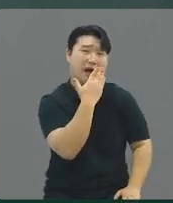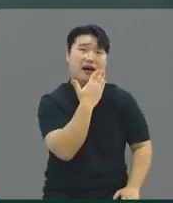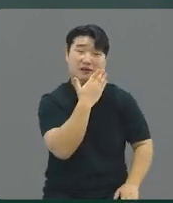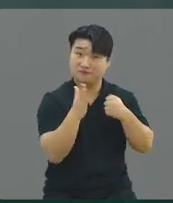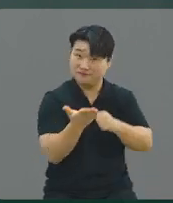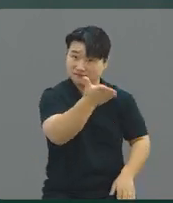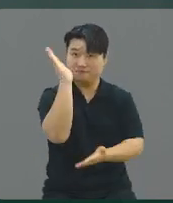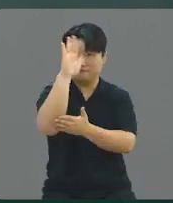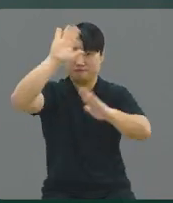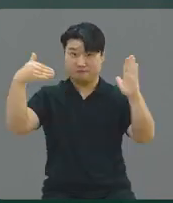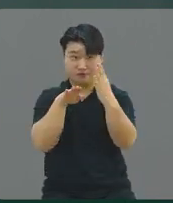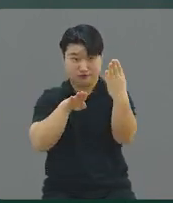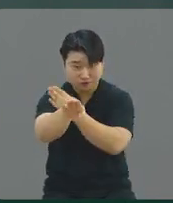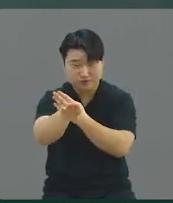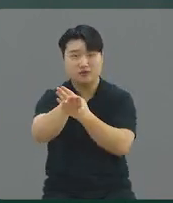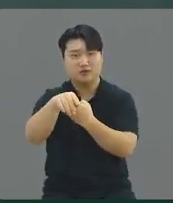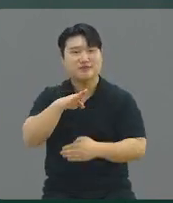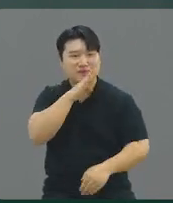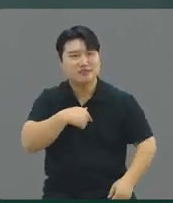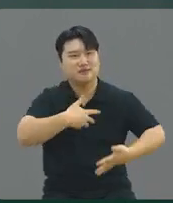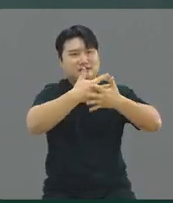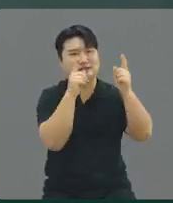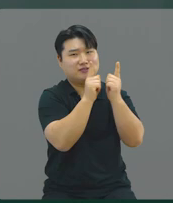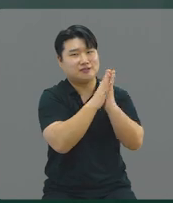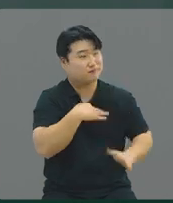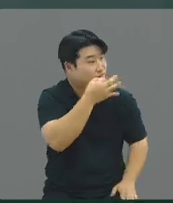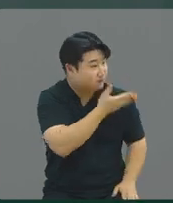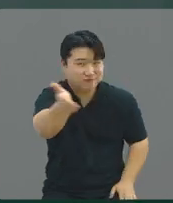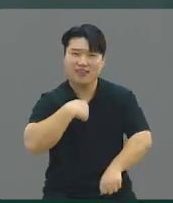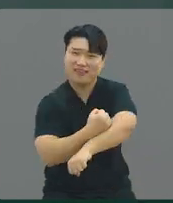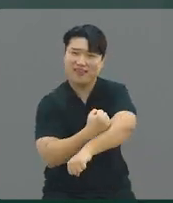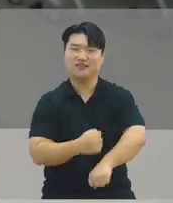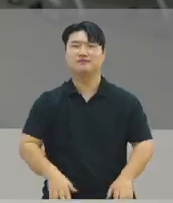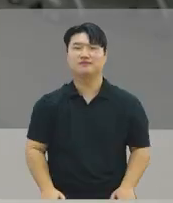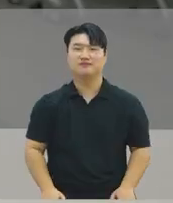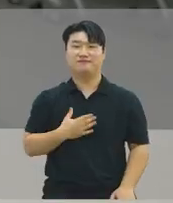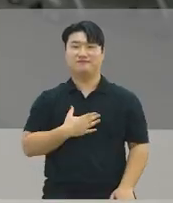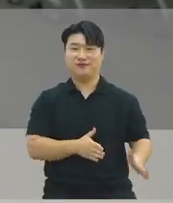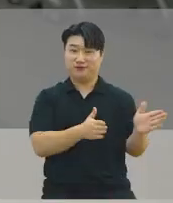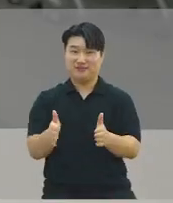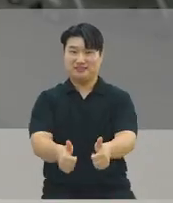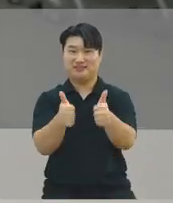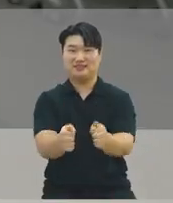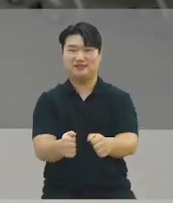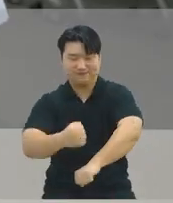강의가 끝나면 제가 직접 계산을 한번 해보는 영상을 이어서 짧게 보여드릴게요. 차렷